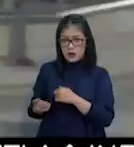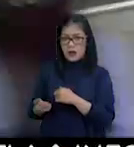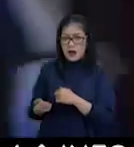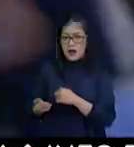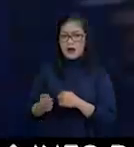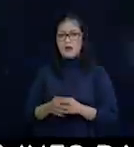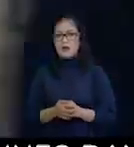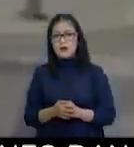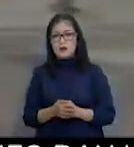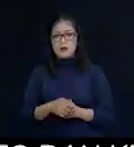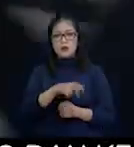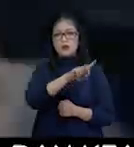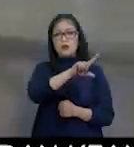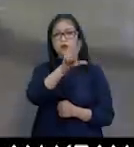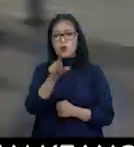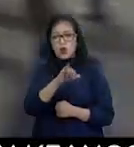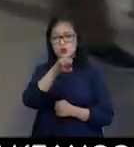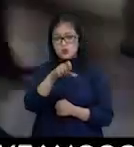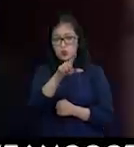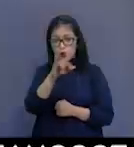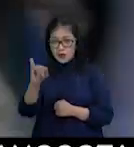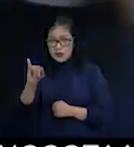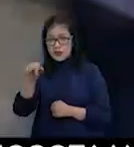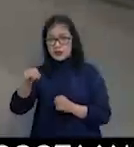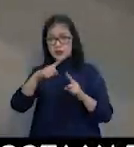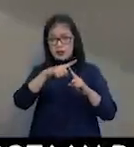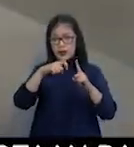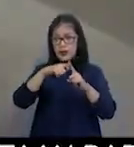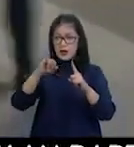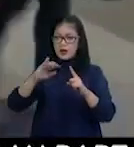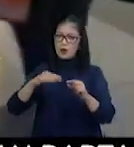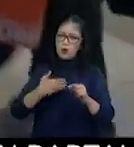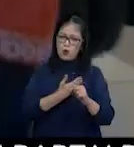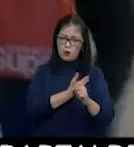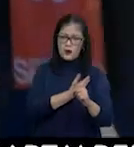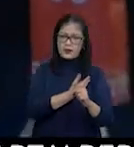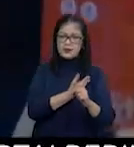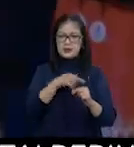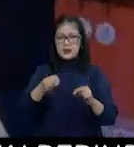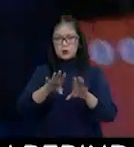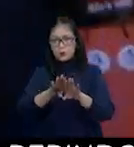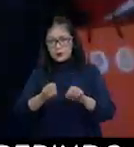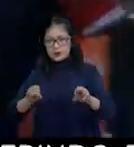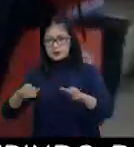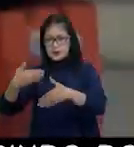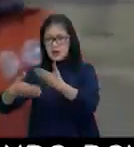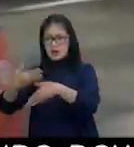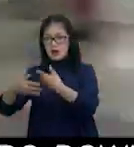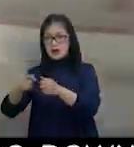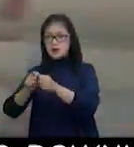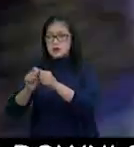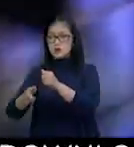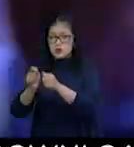Bulan Juli lalu, puluhan pekerja migran asal Indonesia diduga menjadi korban perdagangan manusia dan dipekerjakan di perusahaan judi online di